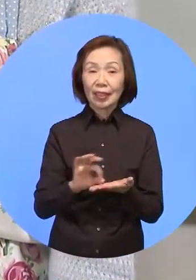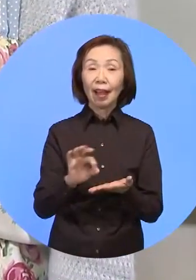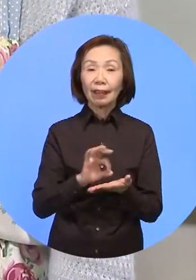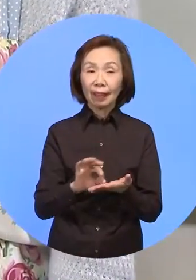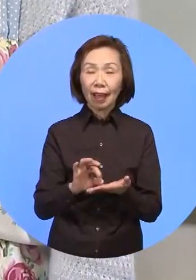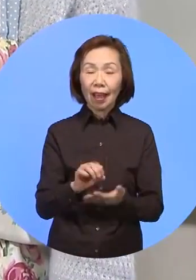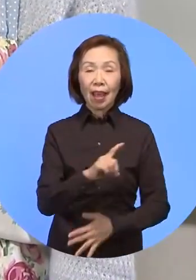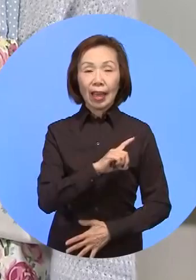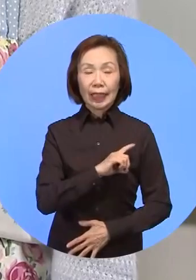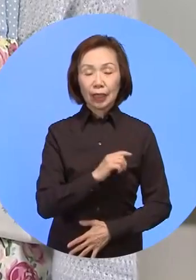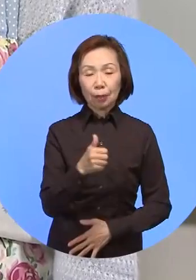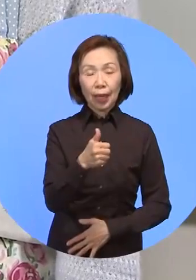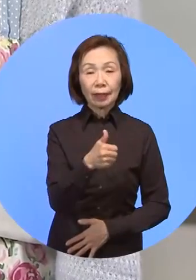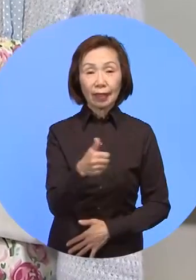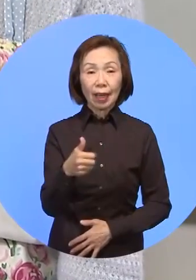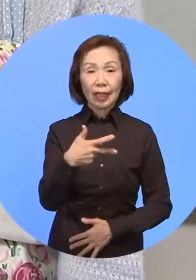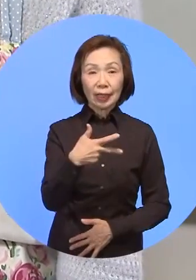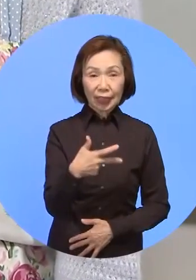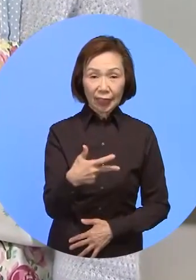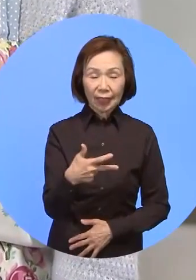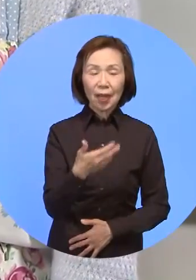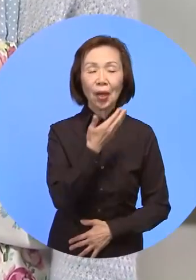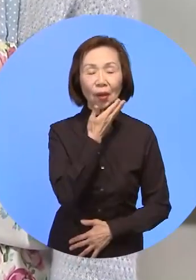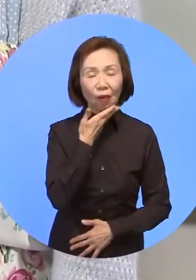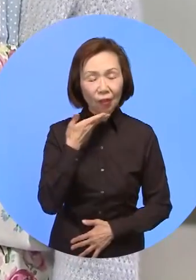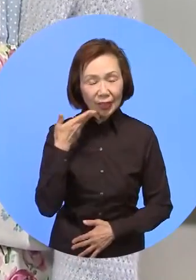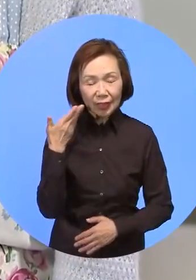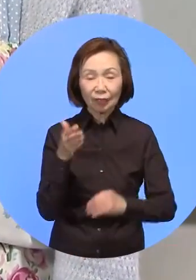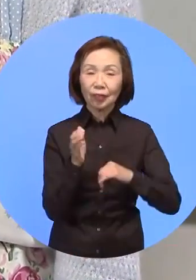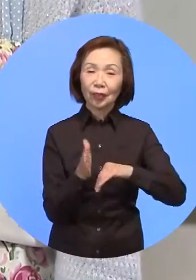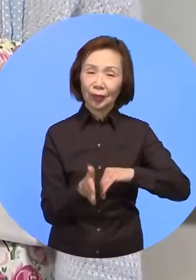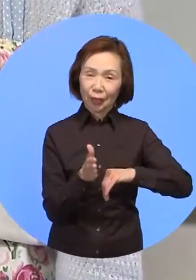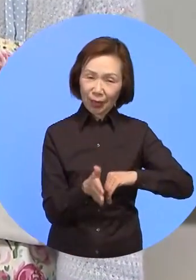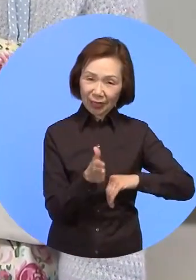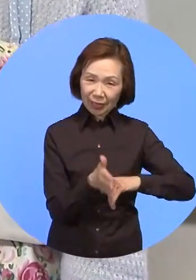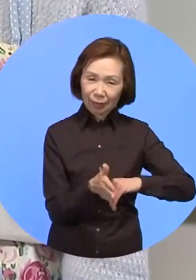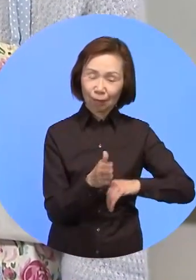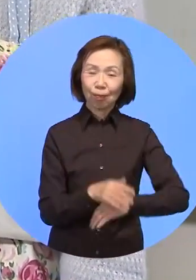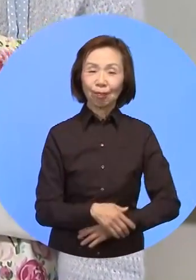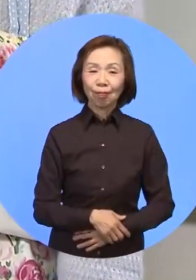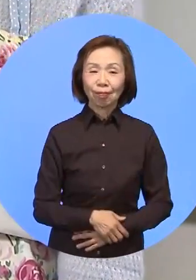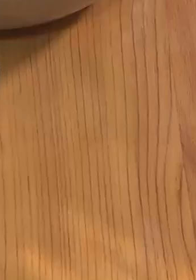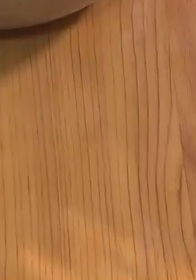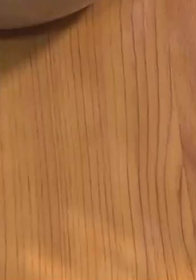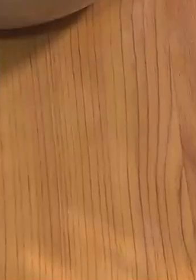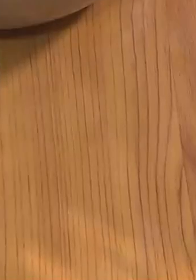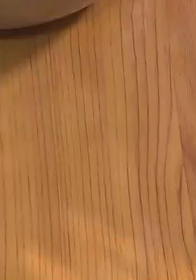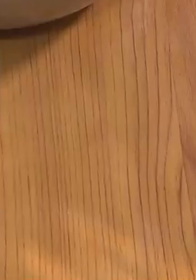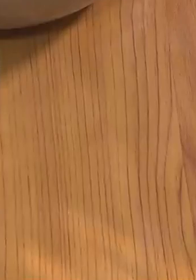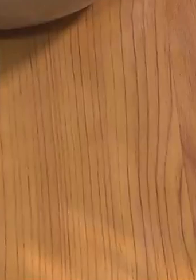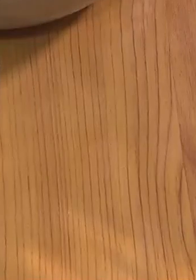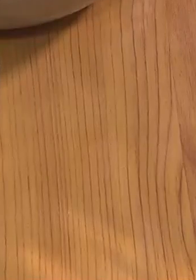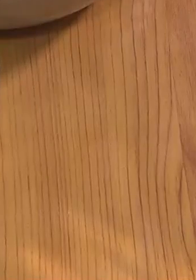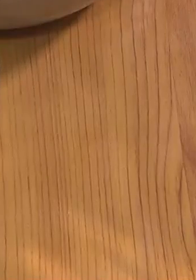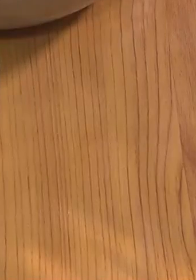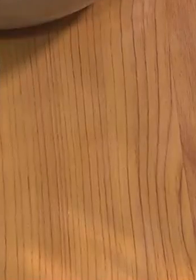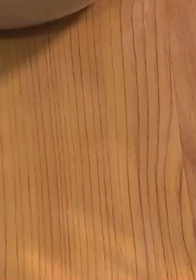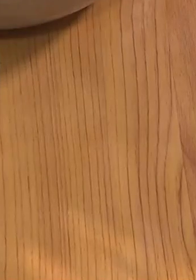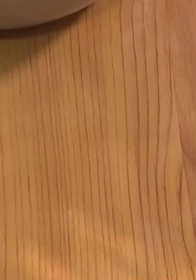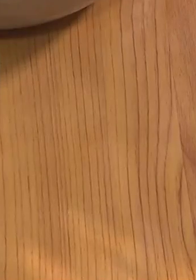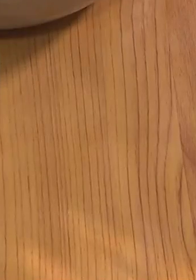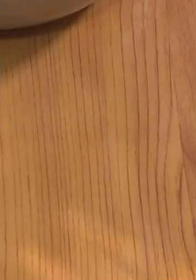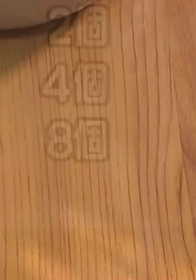で、一番だしを使って美味しく仕上げていきたいと思います。 材料は4人分